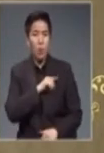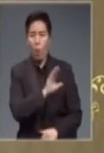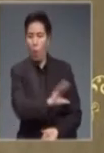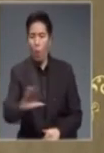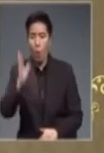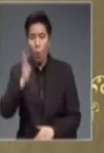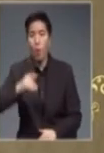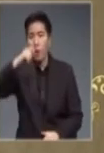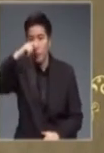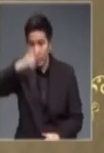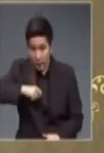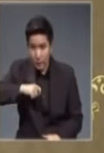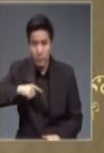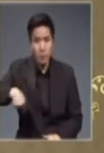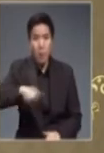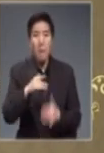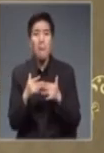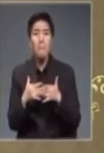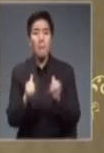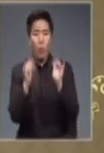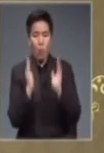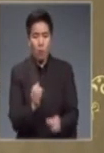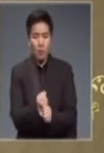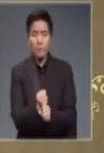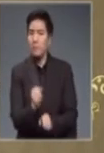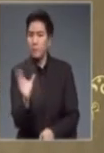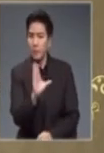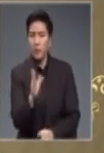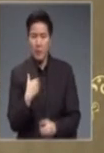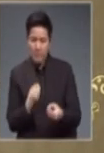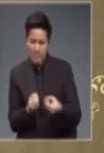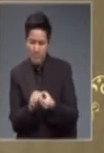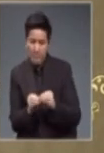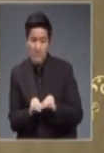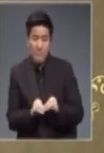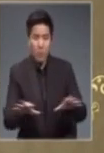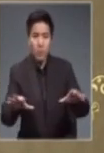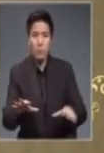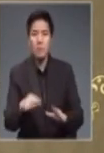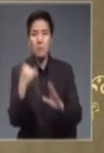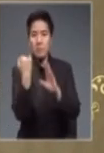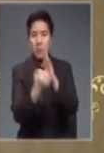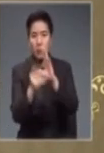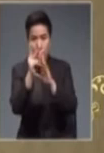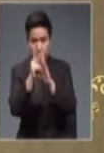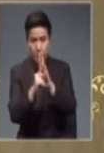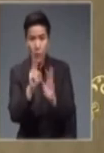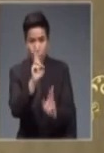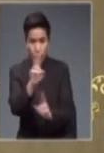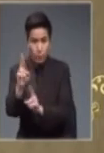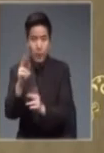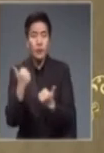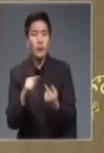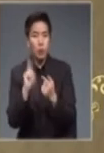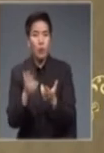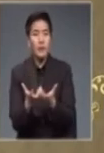ตรการที่เหมาะสมมาแก้ไขได้โดยเร็วเราต้องเลือกหรือผสมกันให้ได้นะครับทำสิ่งที่ถูกต้องนะครับแล้วเรา